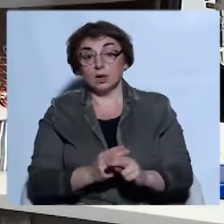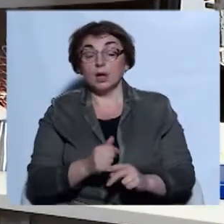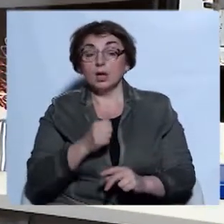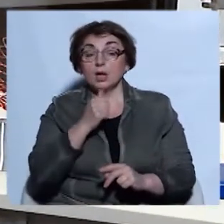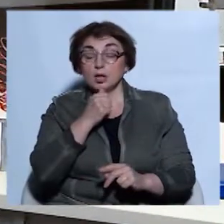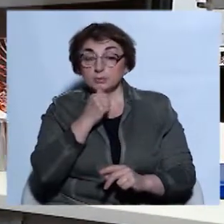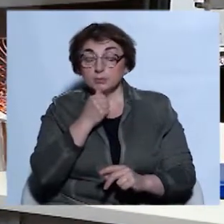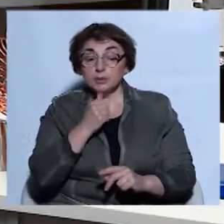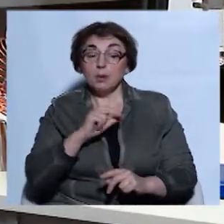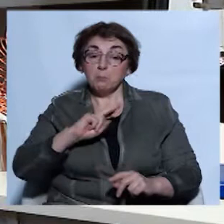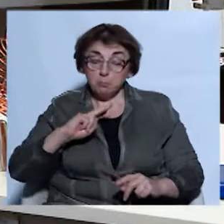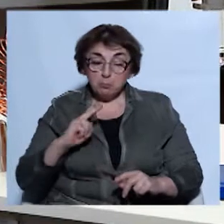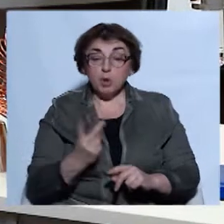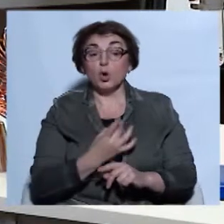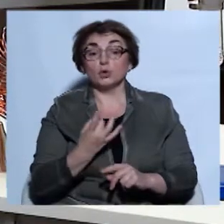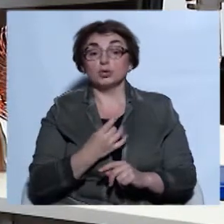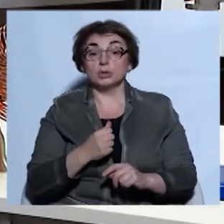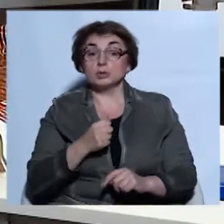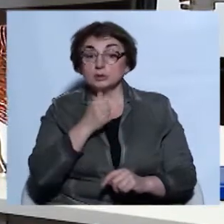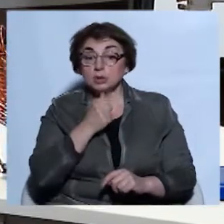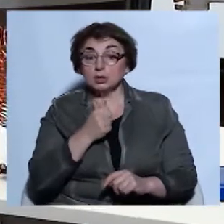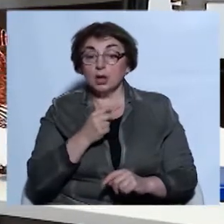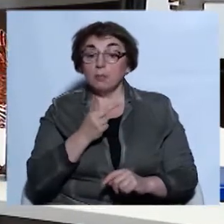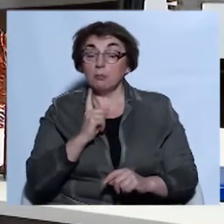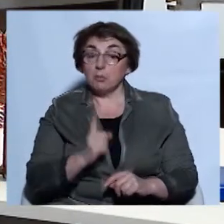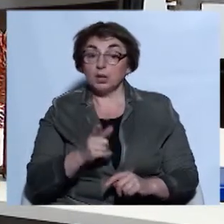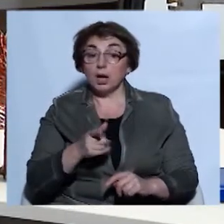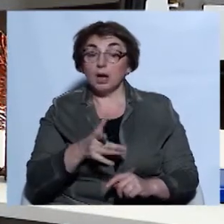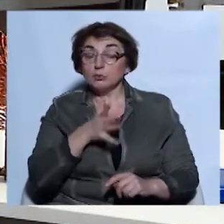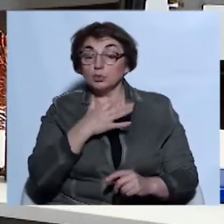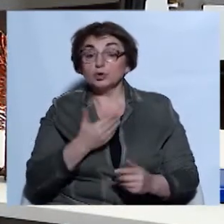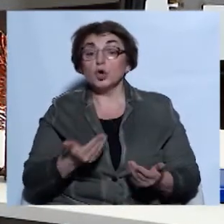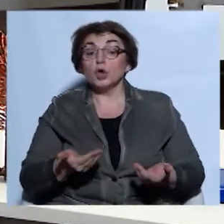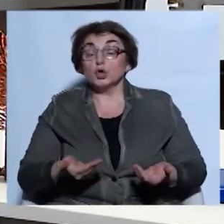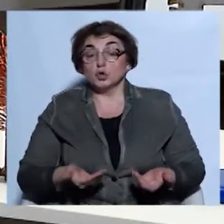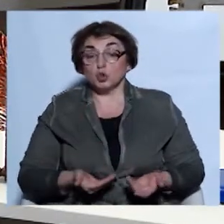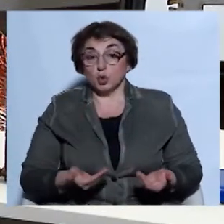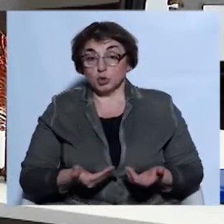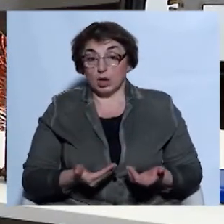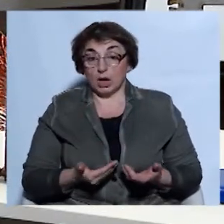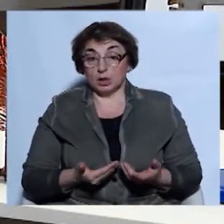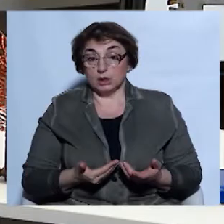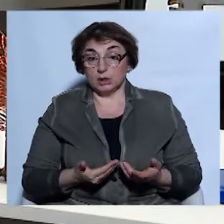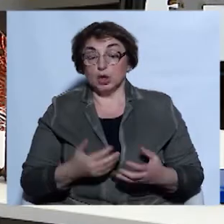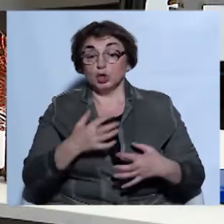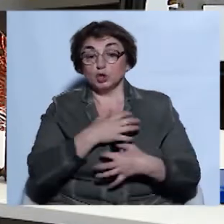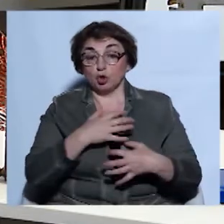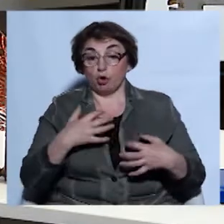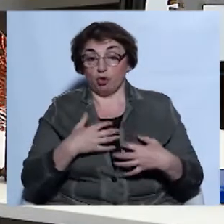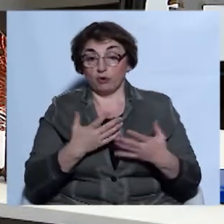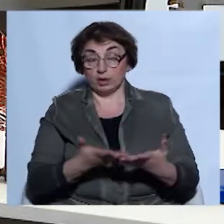ექსპერიმენტი მეორეჯერად ჩაატარეს, მაგრამ ამჯერად ცოცხალი ცხოველი შეიყვანეს. მე ამჯერად